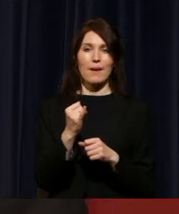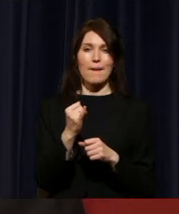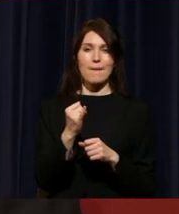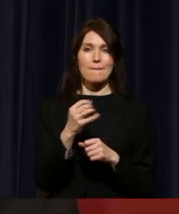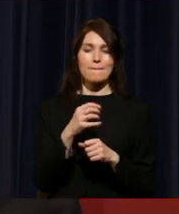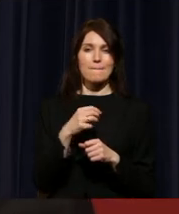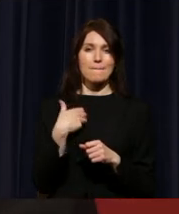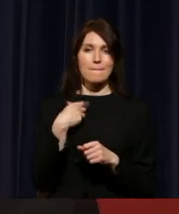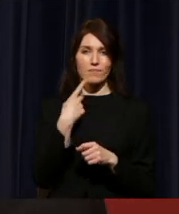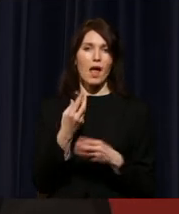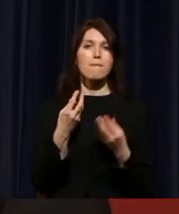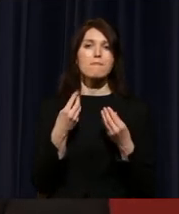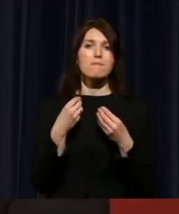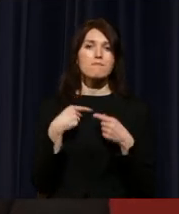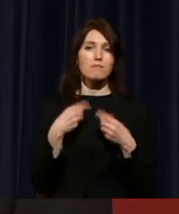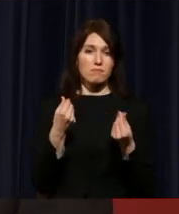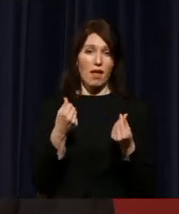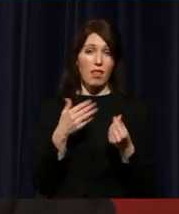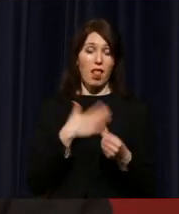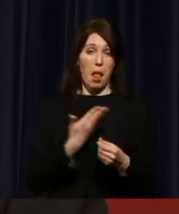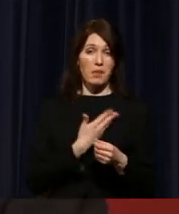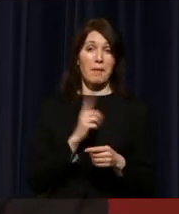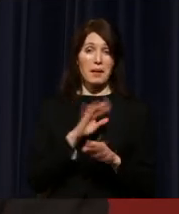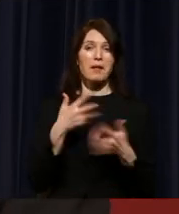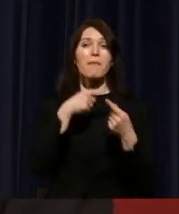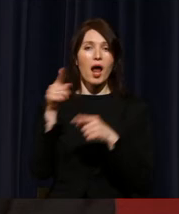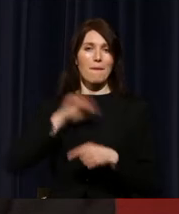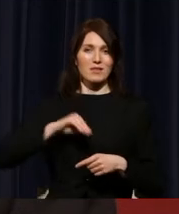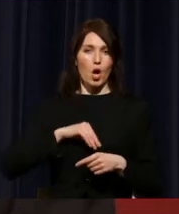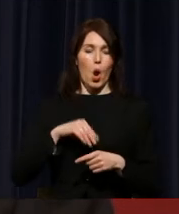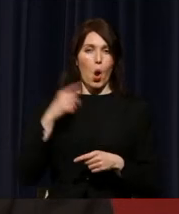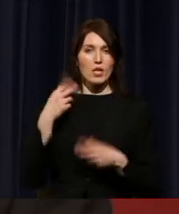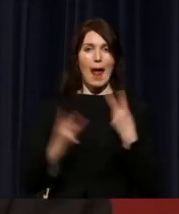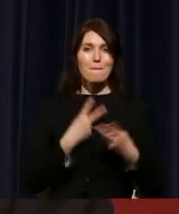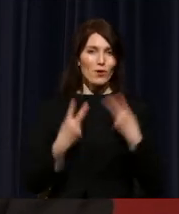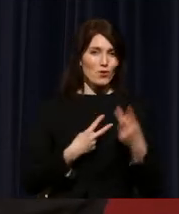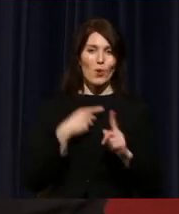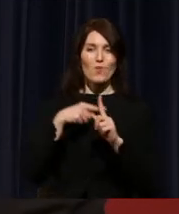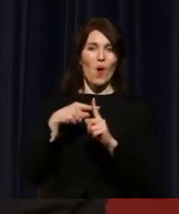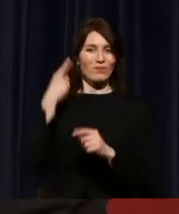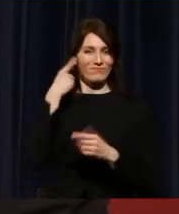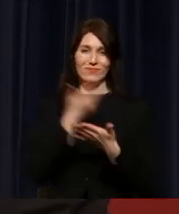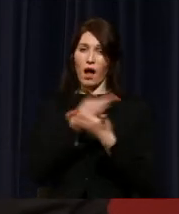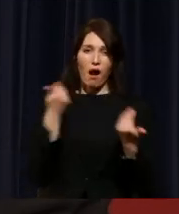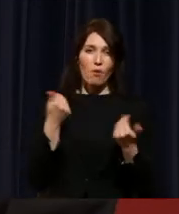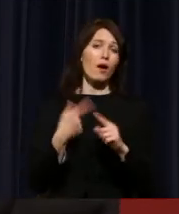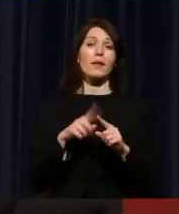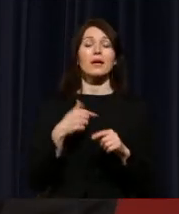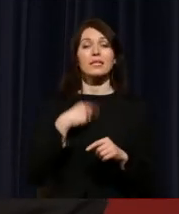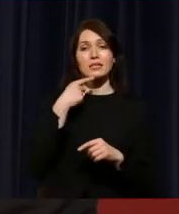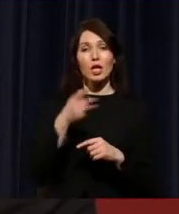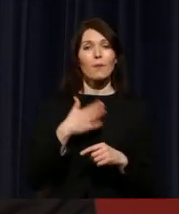ne, jā, materiālā labklājība ir, bet pārējā labklājība tātad psiholoģiskā un emocionālā nav, jā. Es drīzāk teiktu tā,